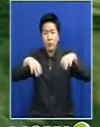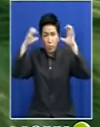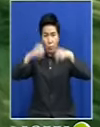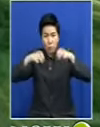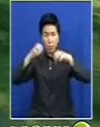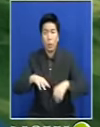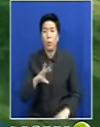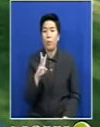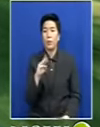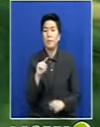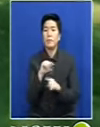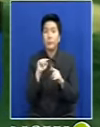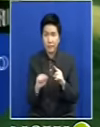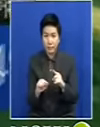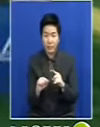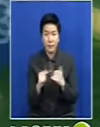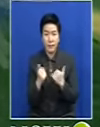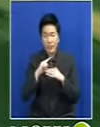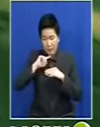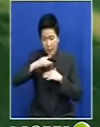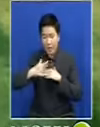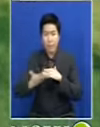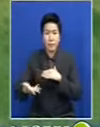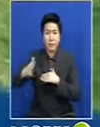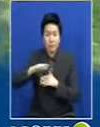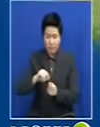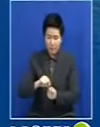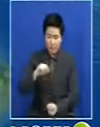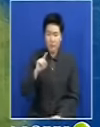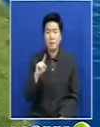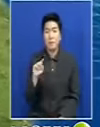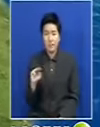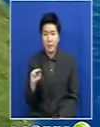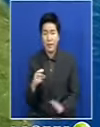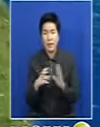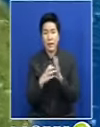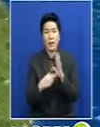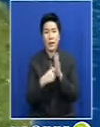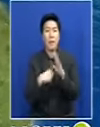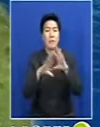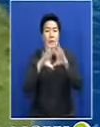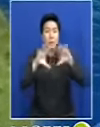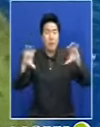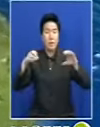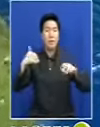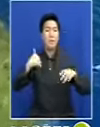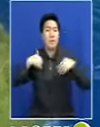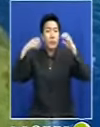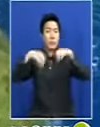องร้อยละ60ของพื้นที่ทะเลมีคลื่นสูงประมาณ1เมตรภาคกลางมีเมฆเป็นส่วนมากกับฝนฟ้าคะน